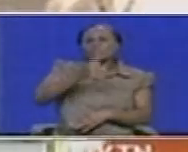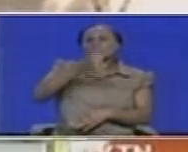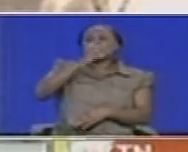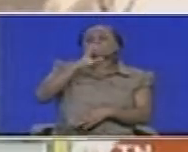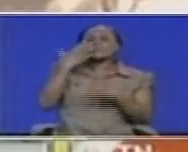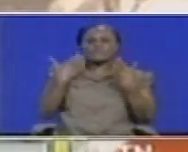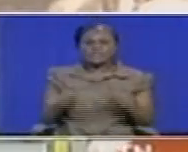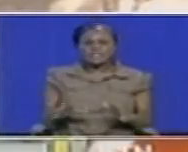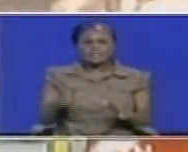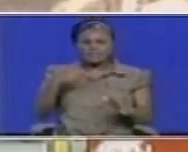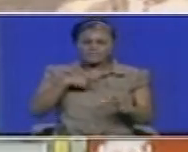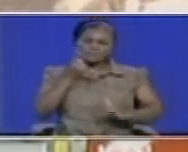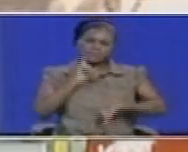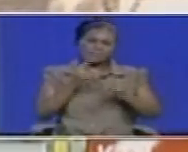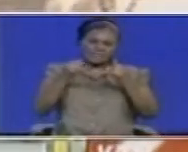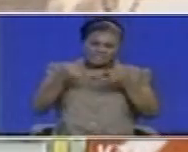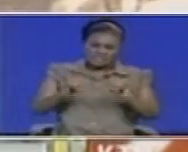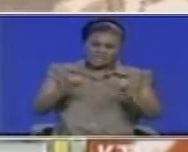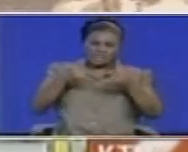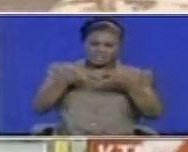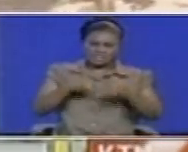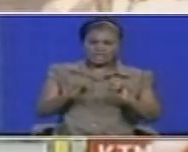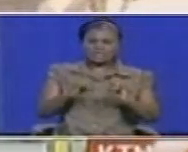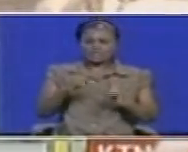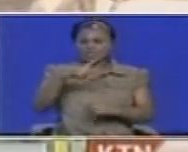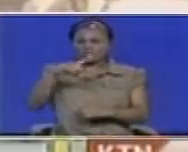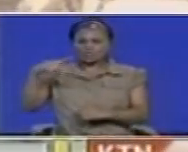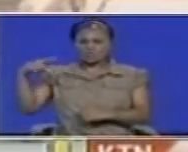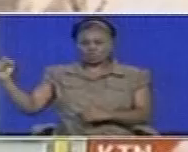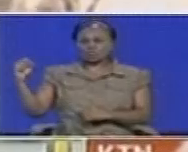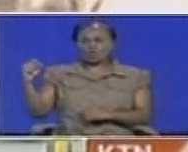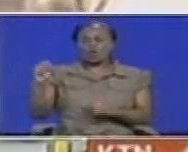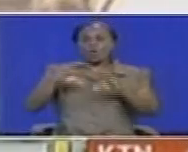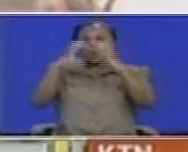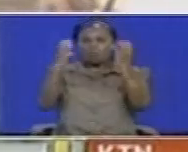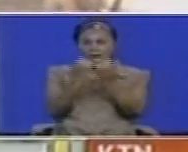Nilikimbia, nikajaribu, nikaingia World Cross All Junior.